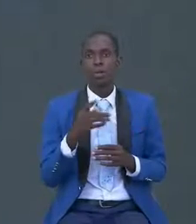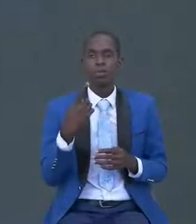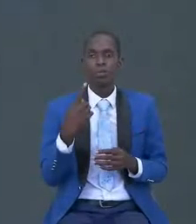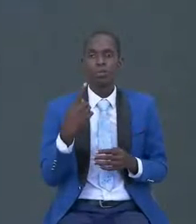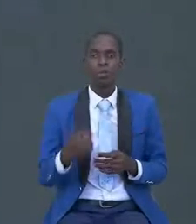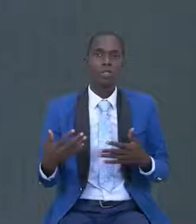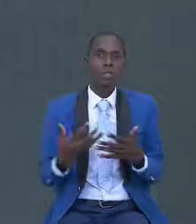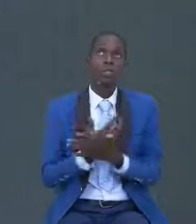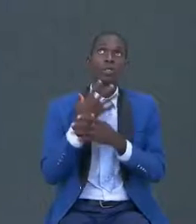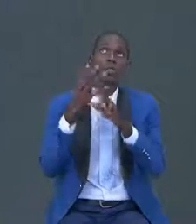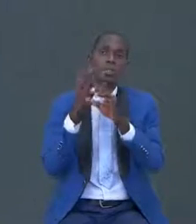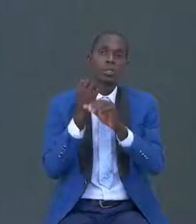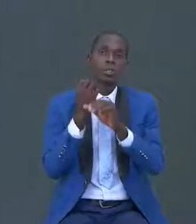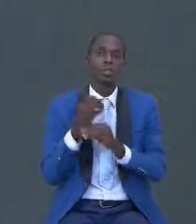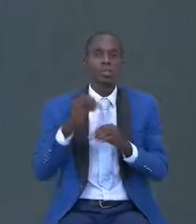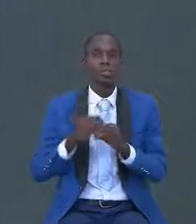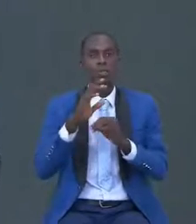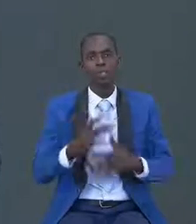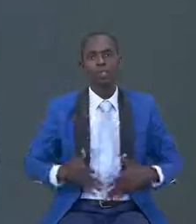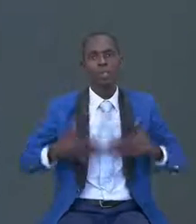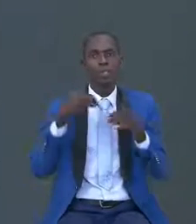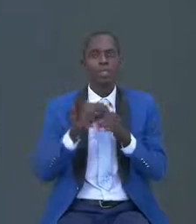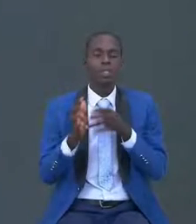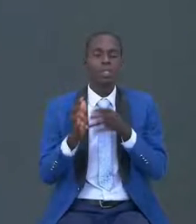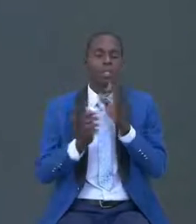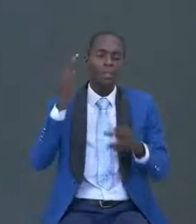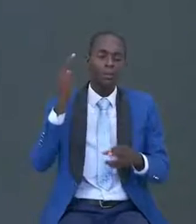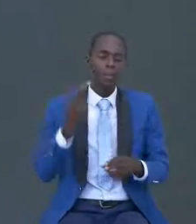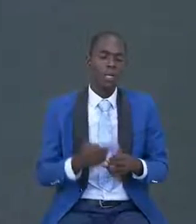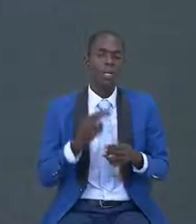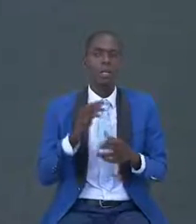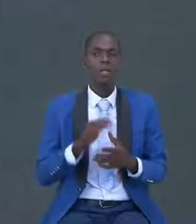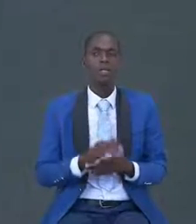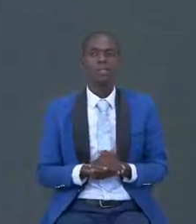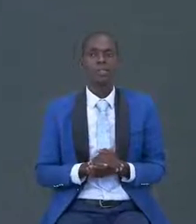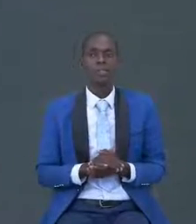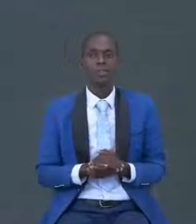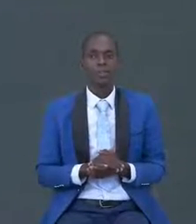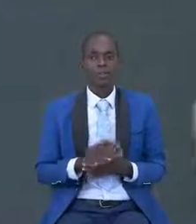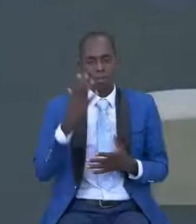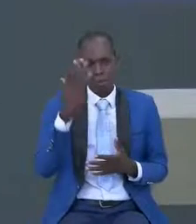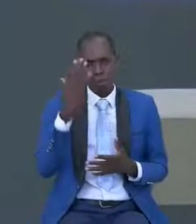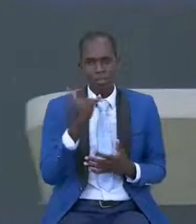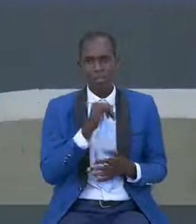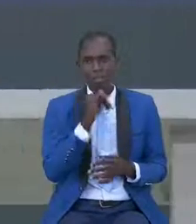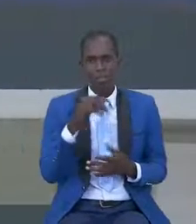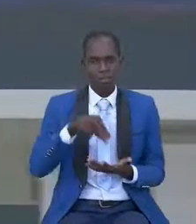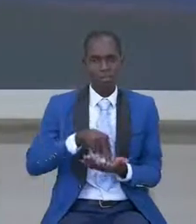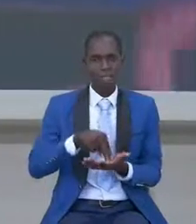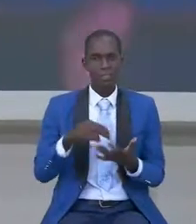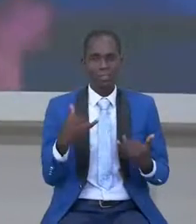nouvelle réalisation dans ta vie au nom de Jésus. Pourquoi ne pas te lever maintenant?